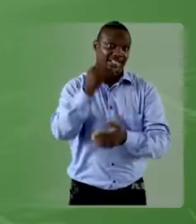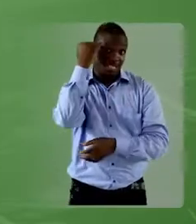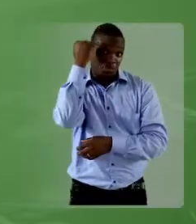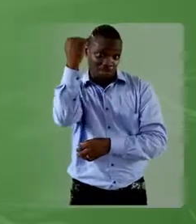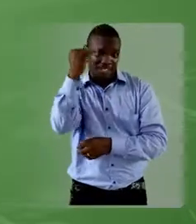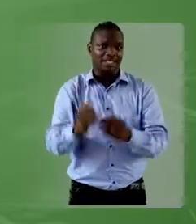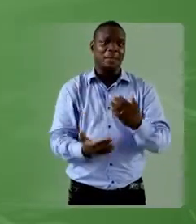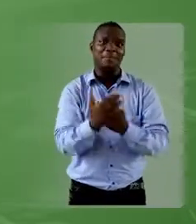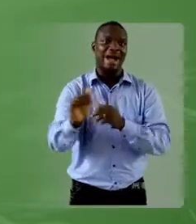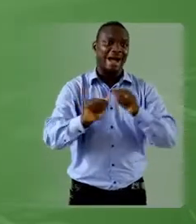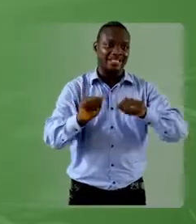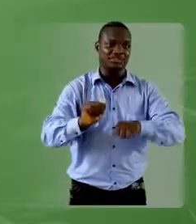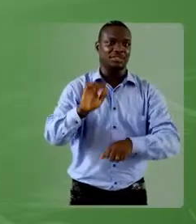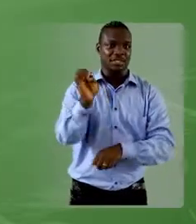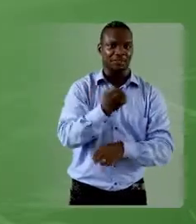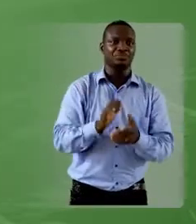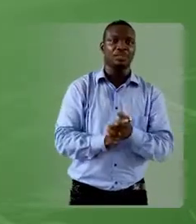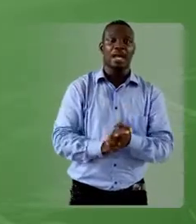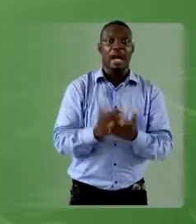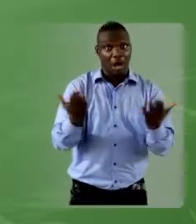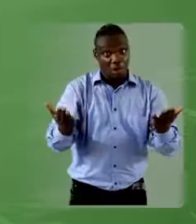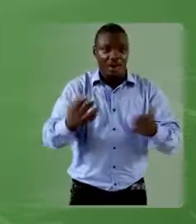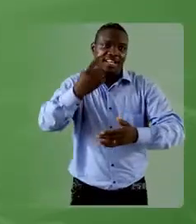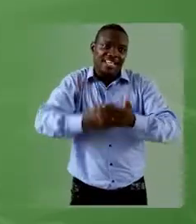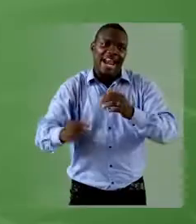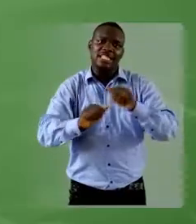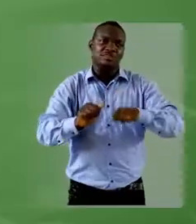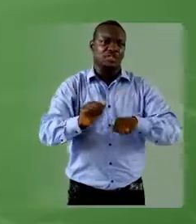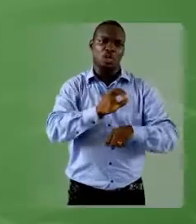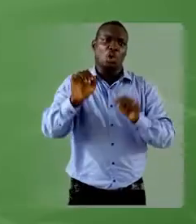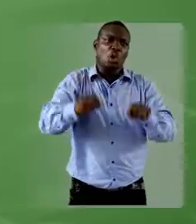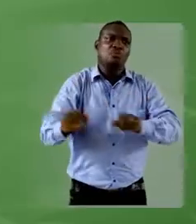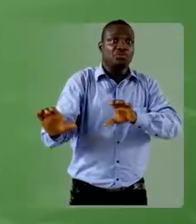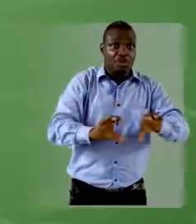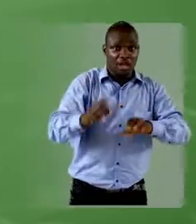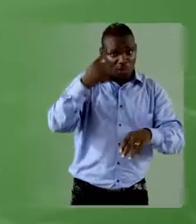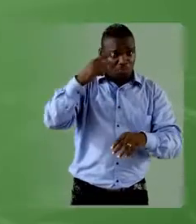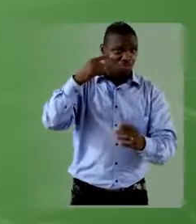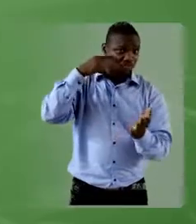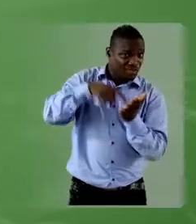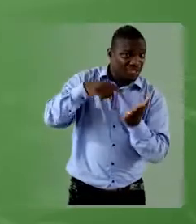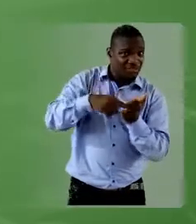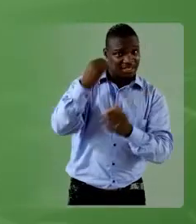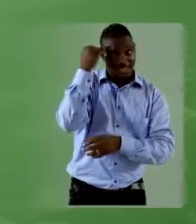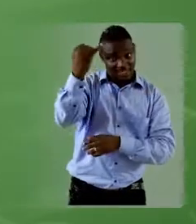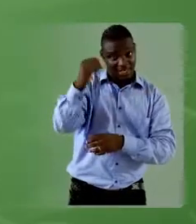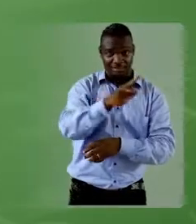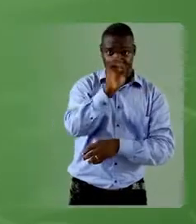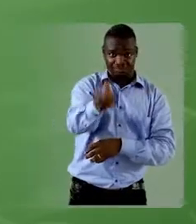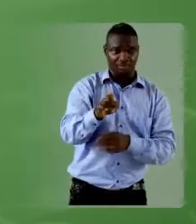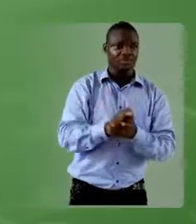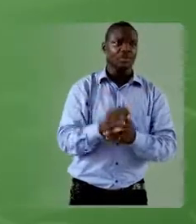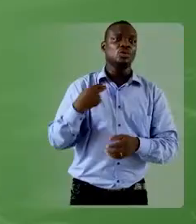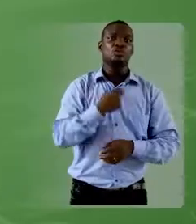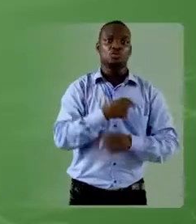hypothèse par une activité. Quelle est donc l'activité que nous pouvons mener pour vérifier cette hypothèse? Nous pouvons